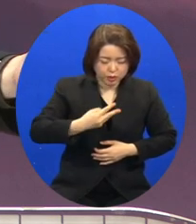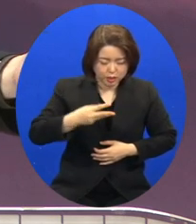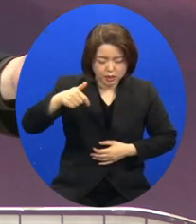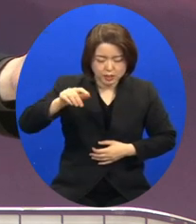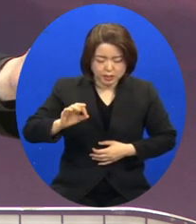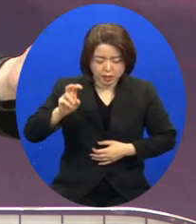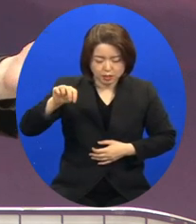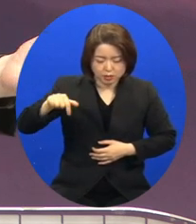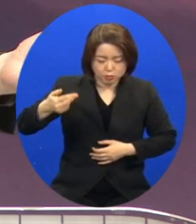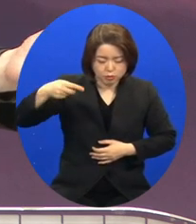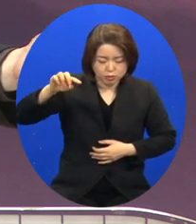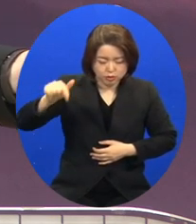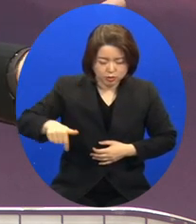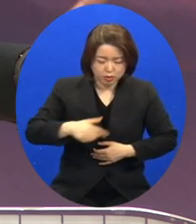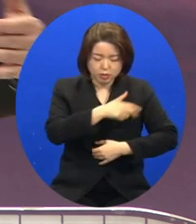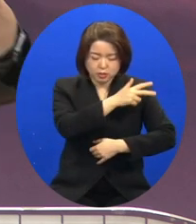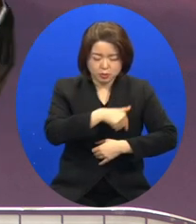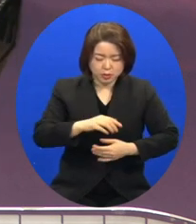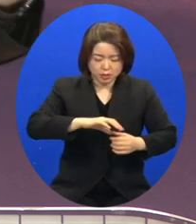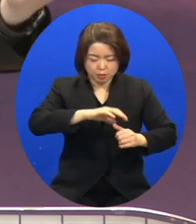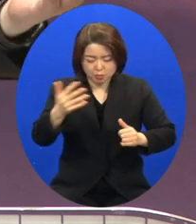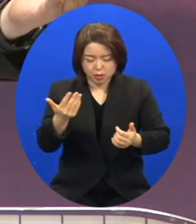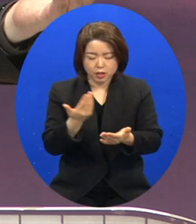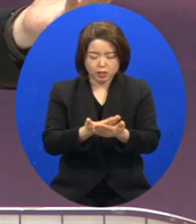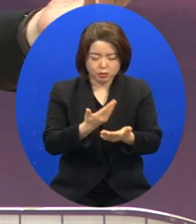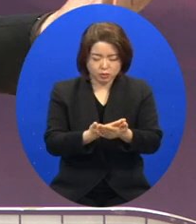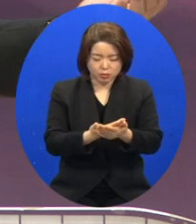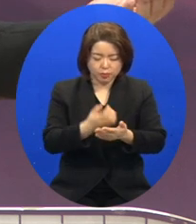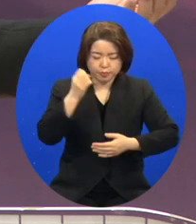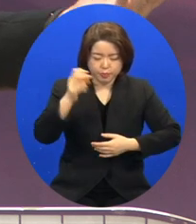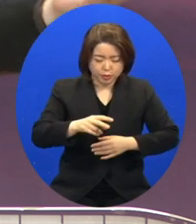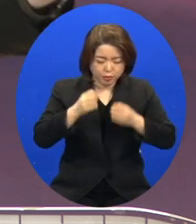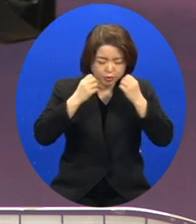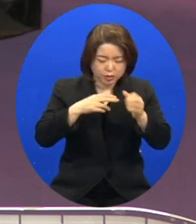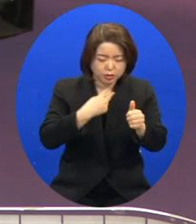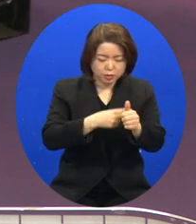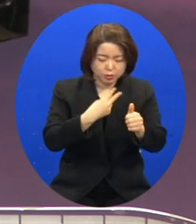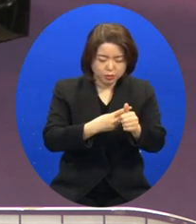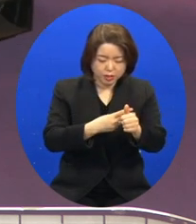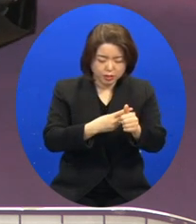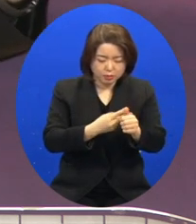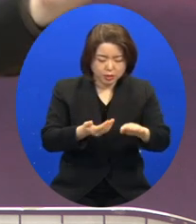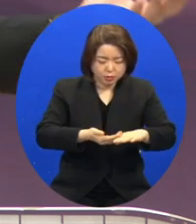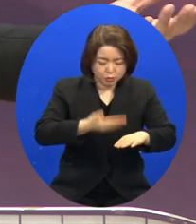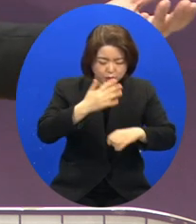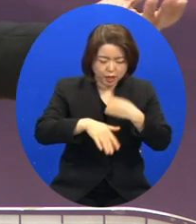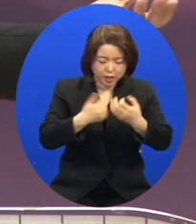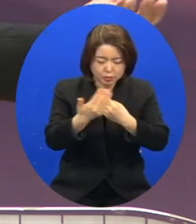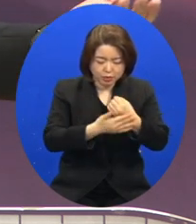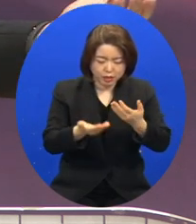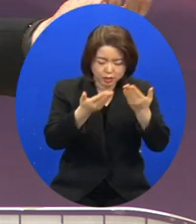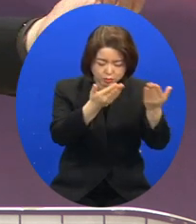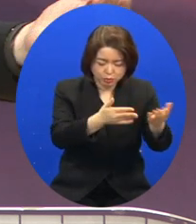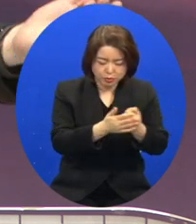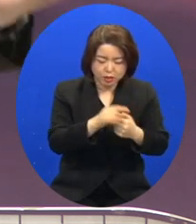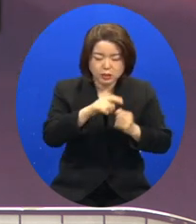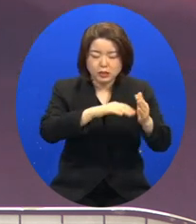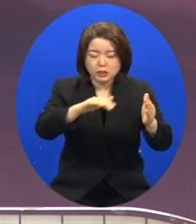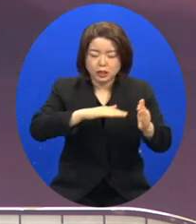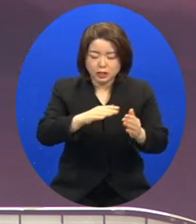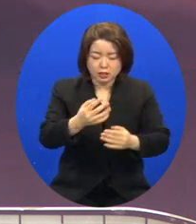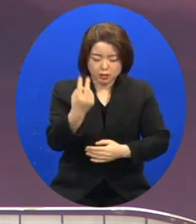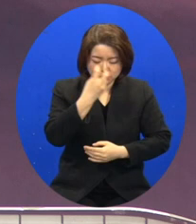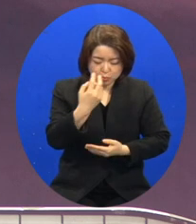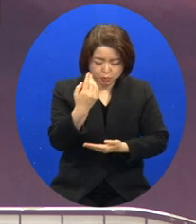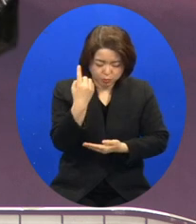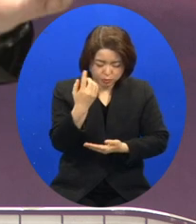원합니다 아버지 하나님 선교사님들 위해 하나님의 은혜를 더 하 소속 그 가정을 지켜 서서 그리고